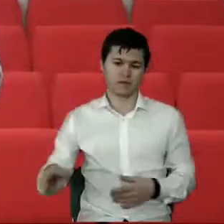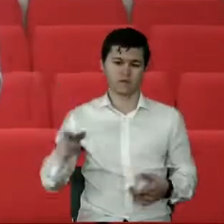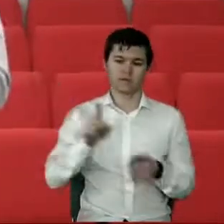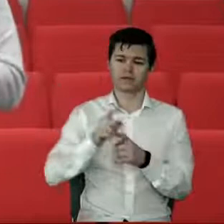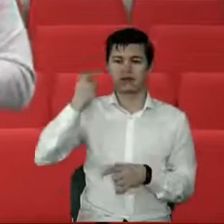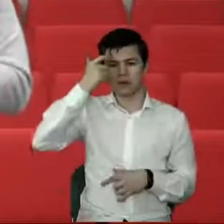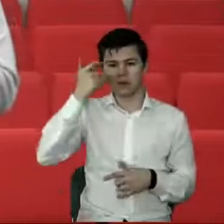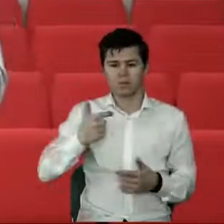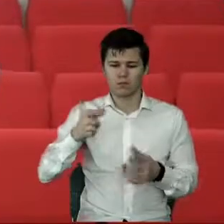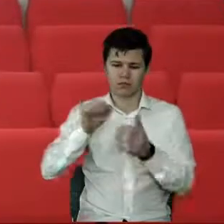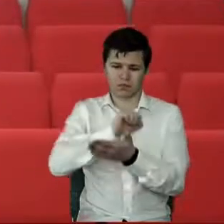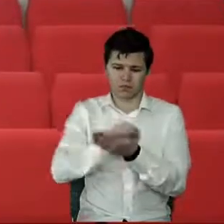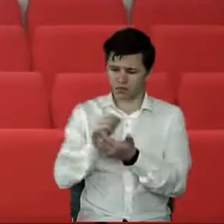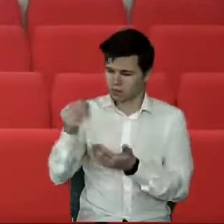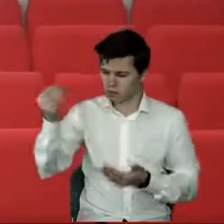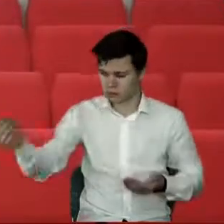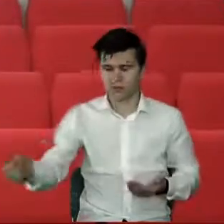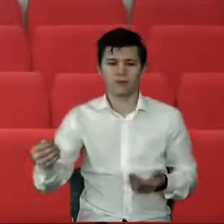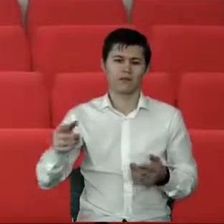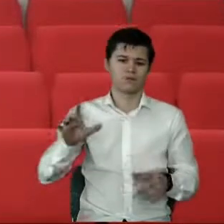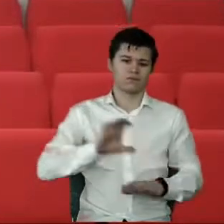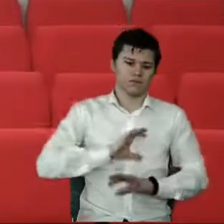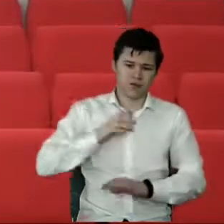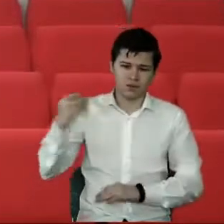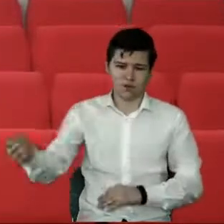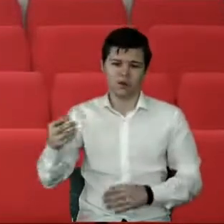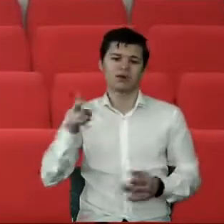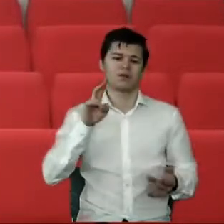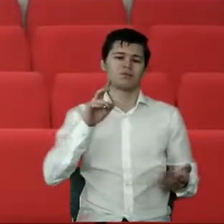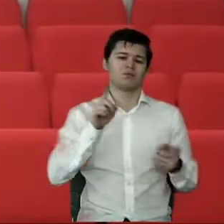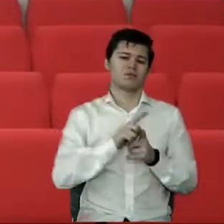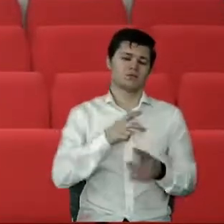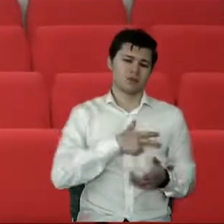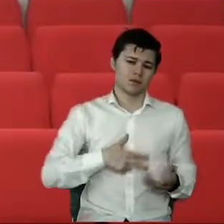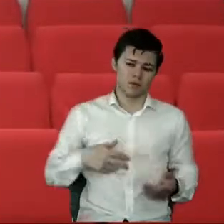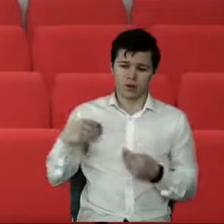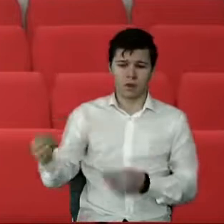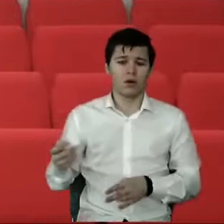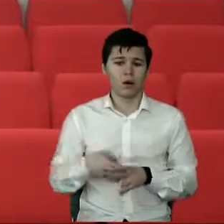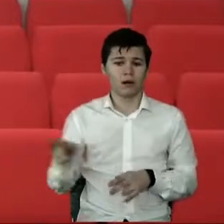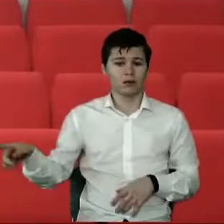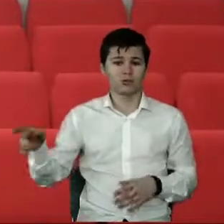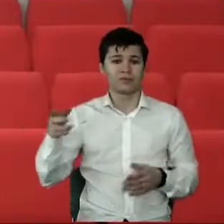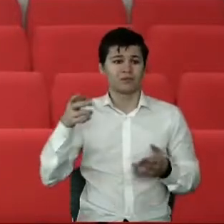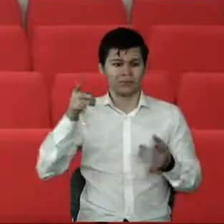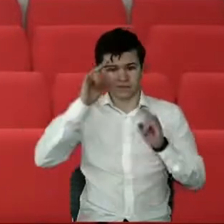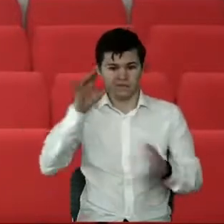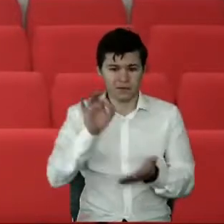Какую-то грамоту ему там дали, назначили какую-то национальную награду дали. Но не ради этого же он